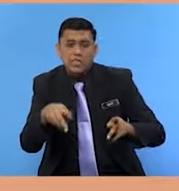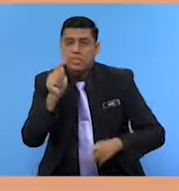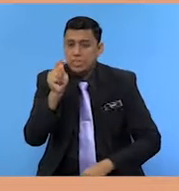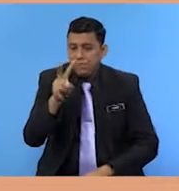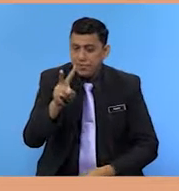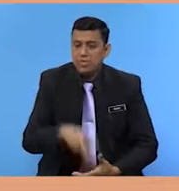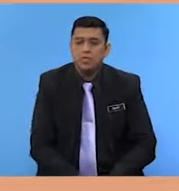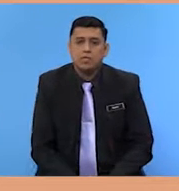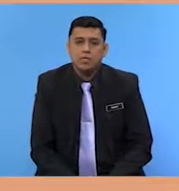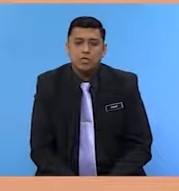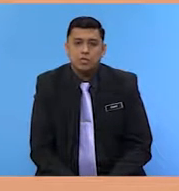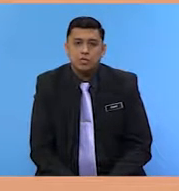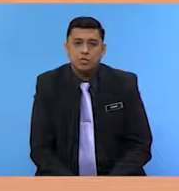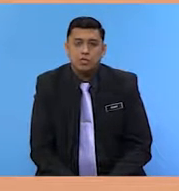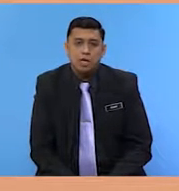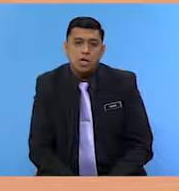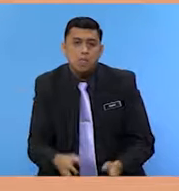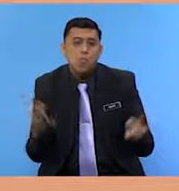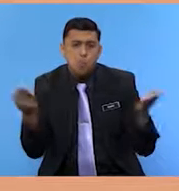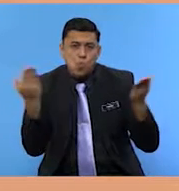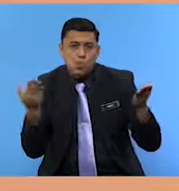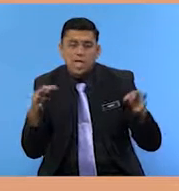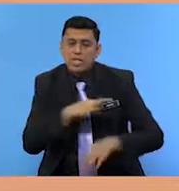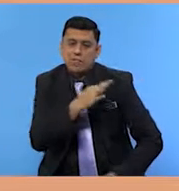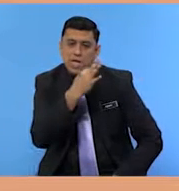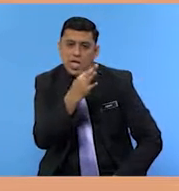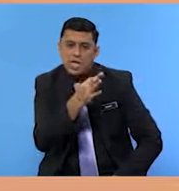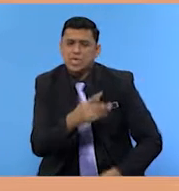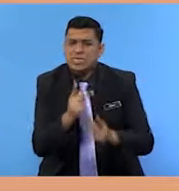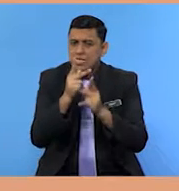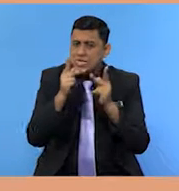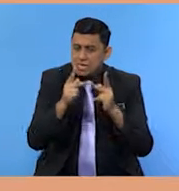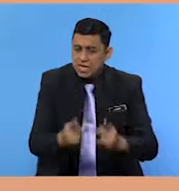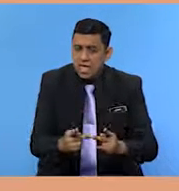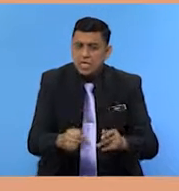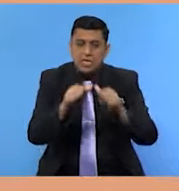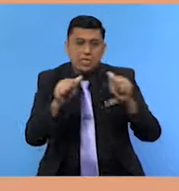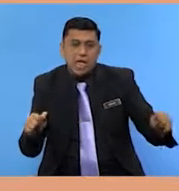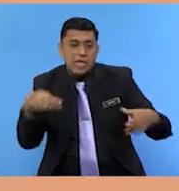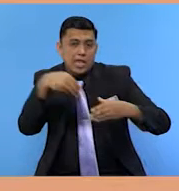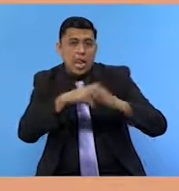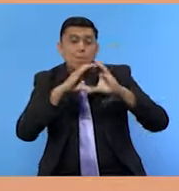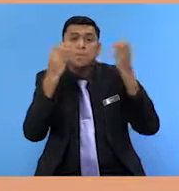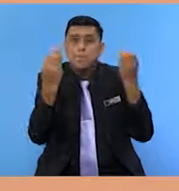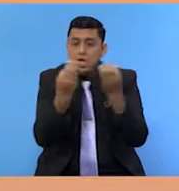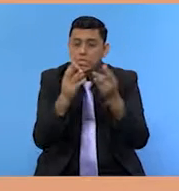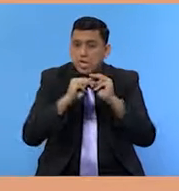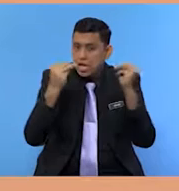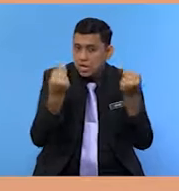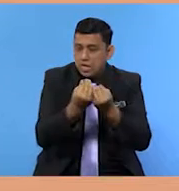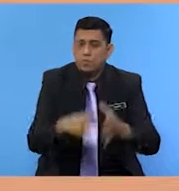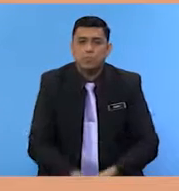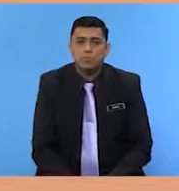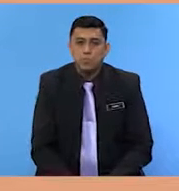dalam usaha memupuk semangat perpaduan yang erat dan mengekalkan lagi keamanan yang berterusan dalam kalangan masyarakat berbilang kaum di Malaysia.